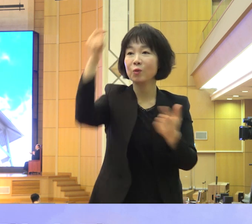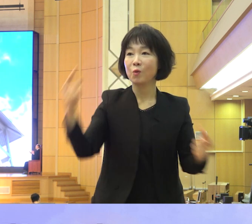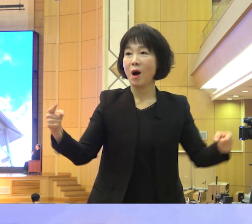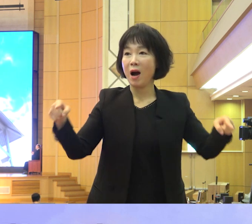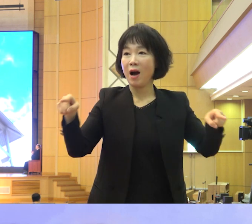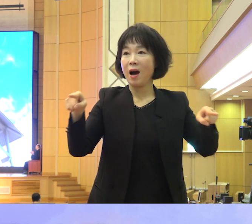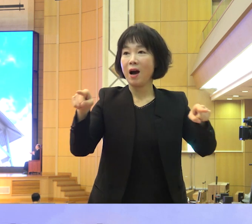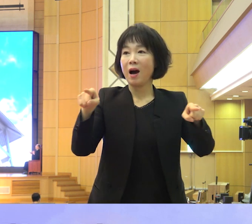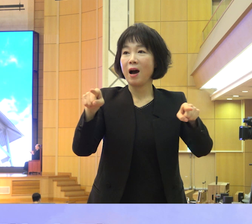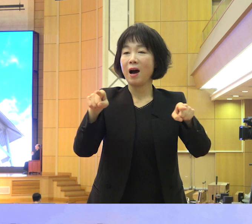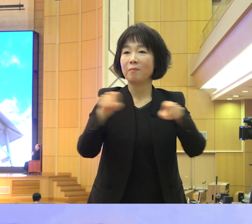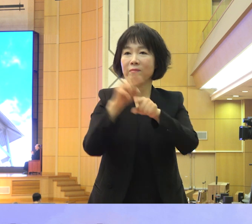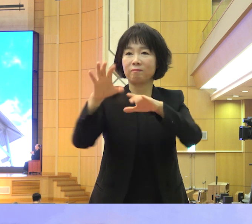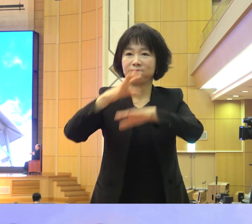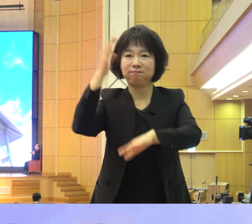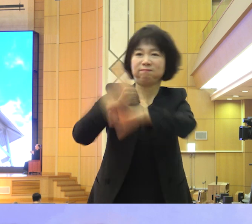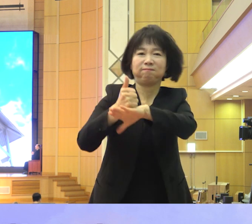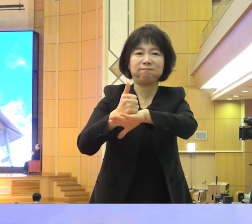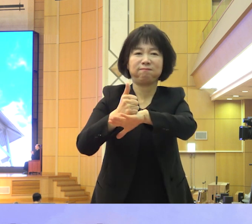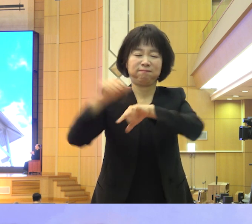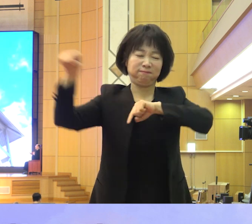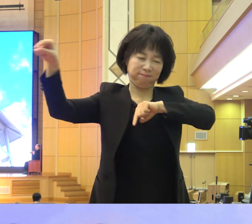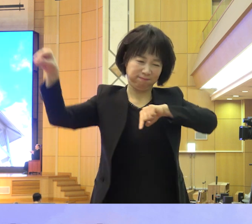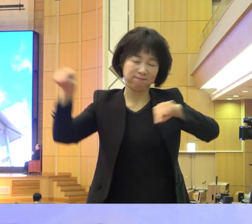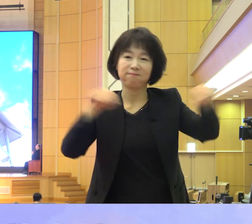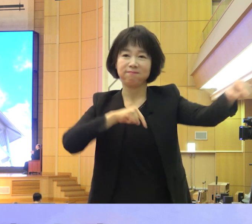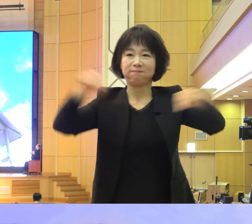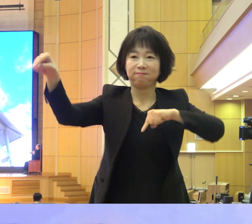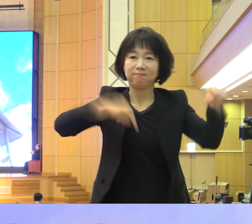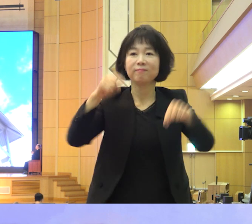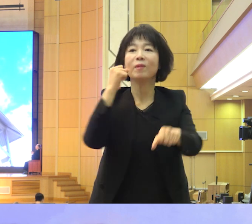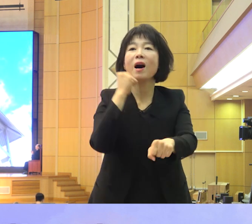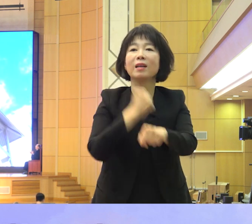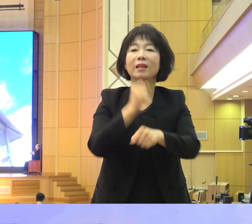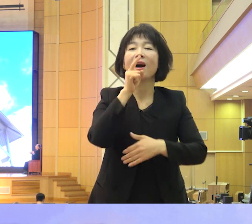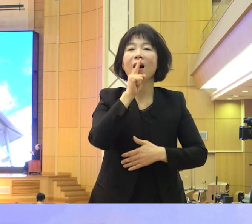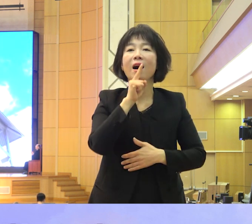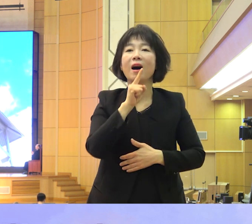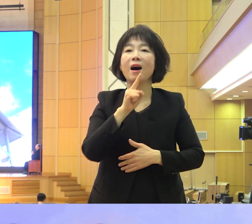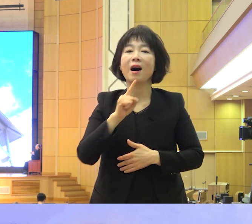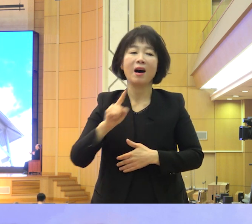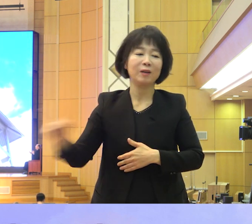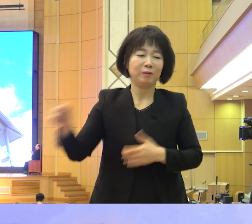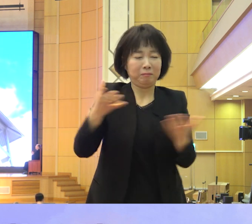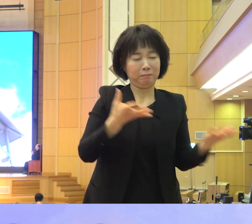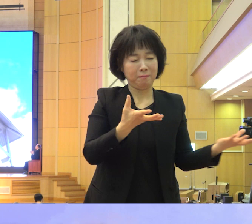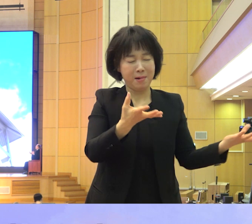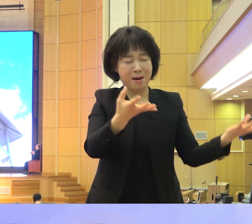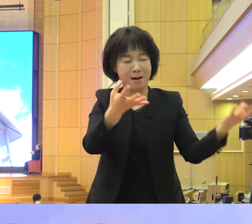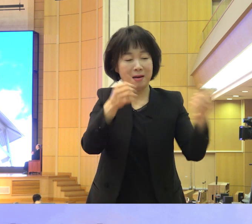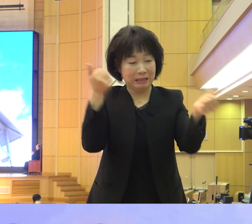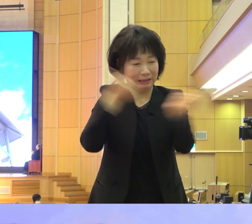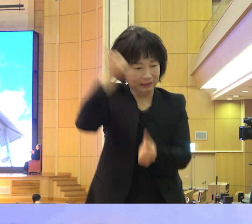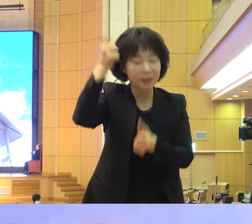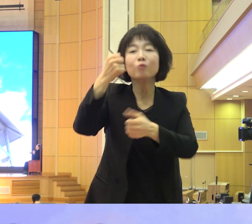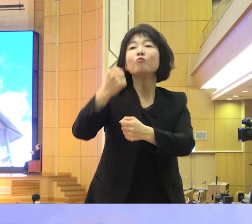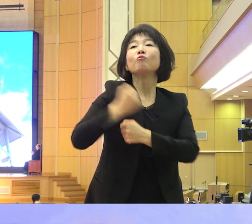영광의 주와 함께 찬양합니다. 승전한 군사들은